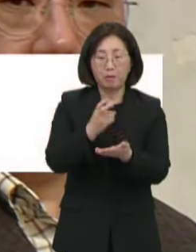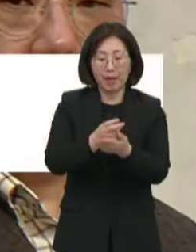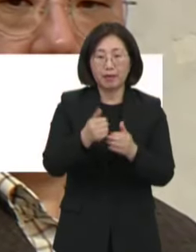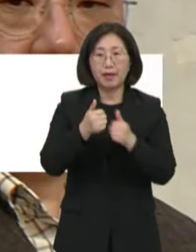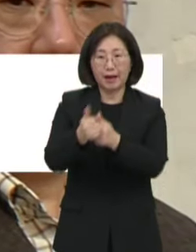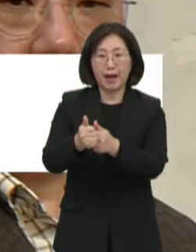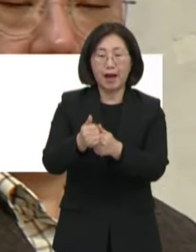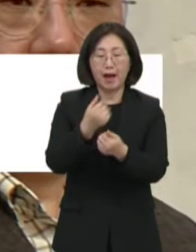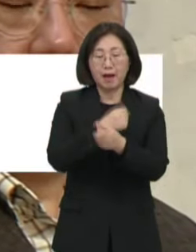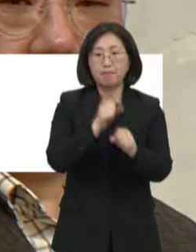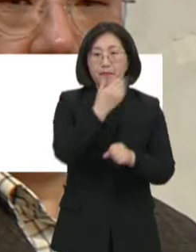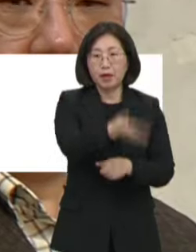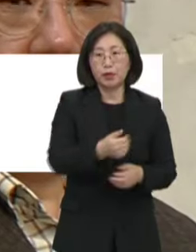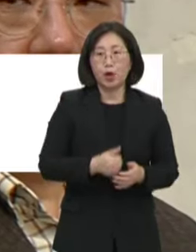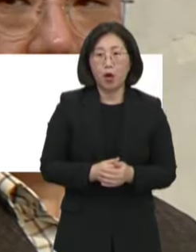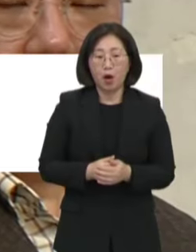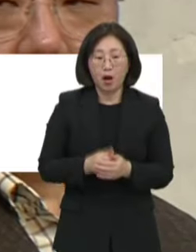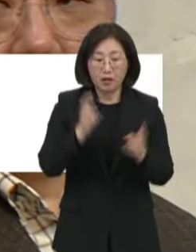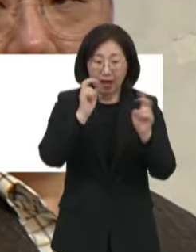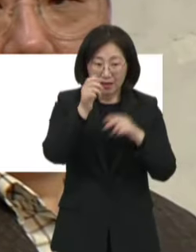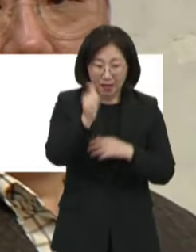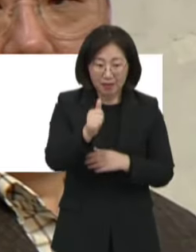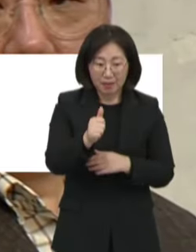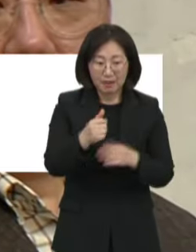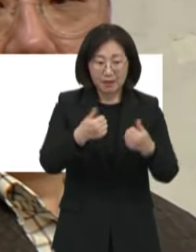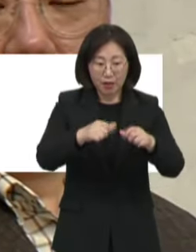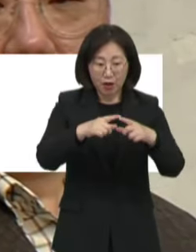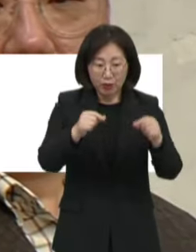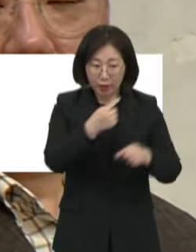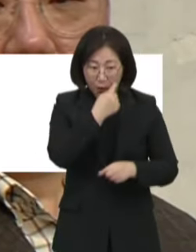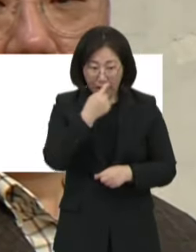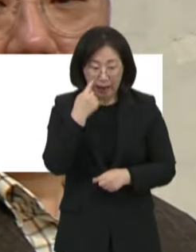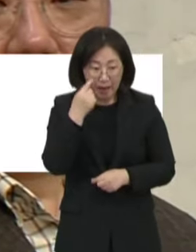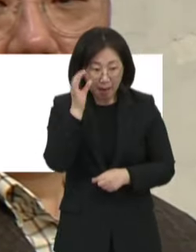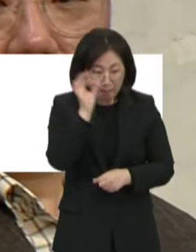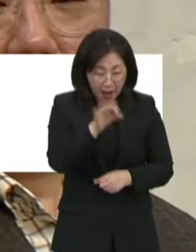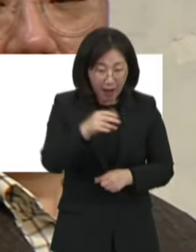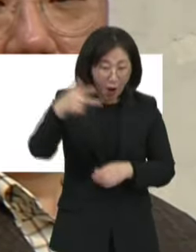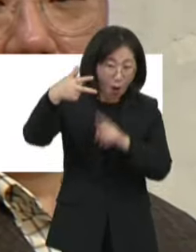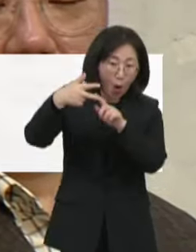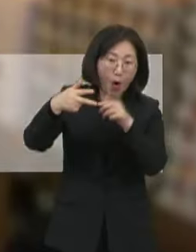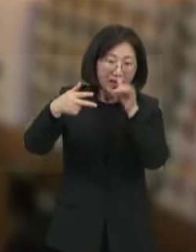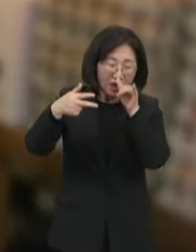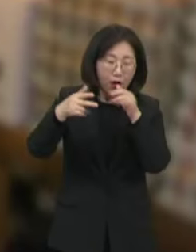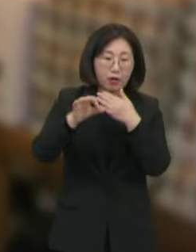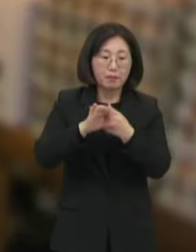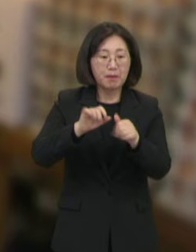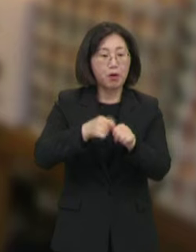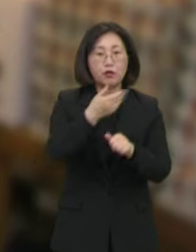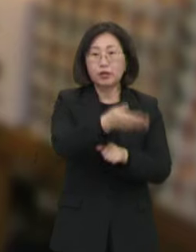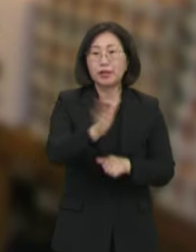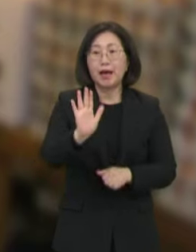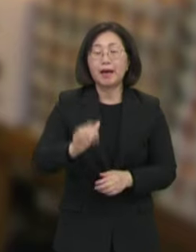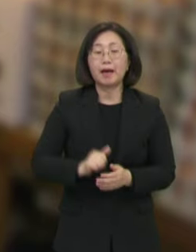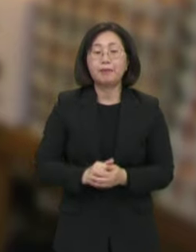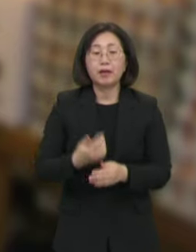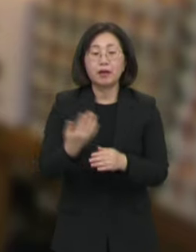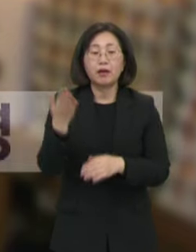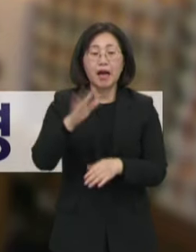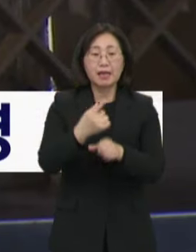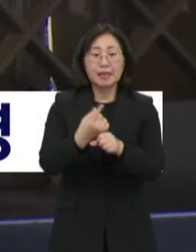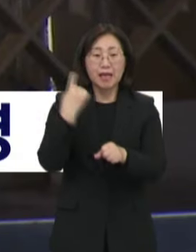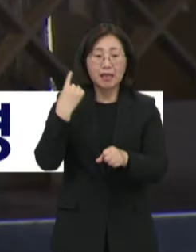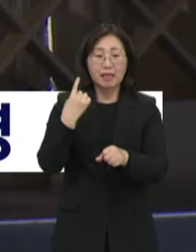성실하게 신분증을 확인한 것이 객관적으로 확인되면 행정처분을 하지 않을 계획입니다. 하지만 지난해 처분을